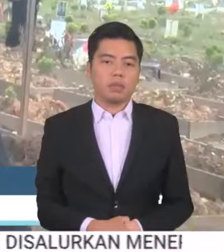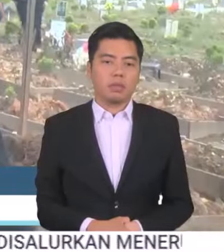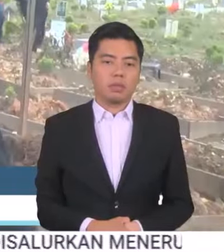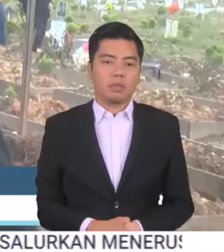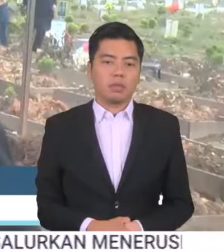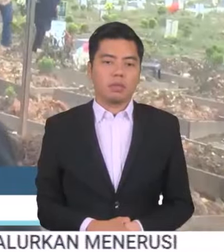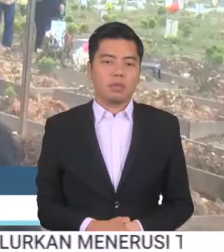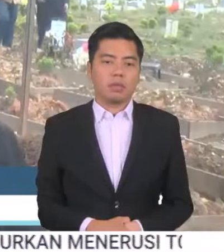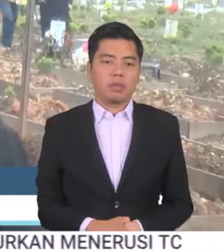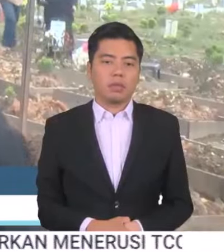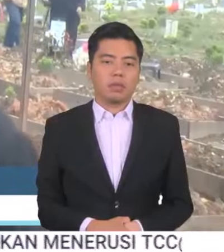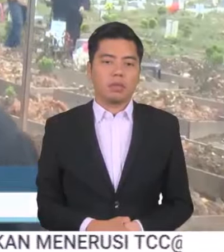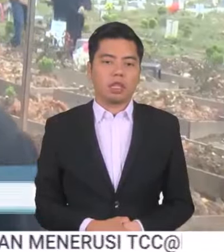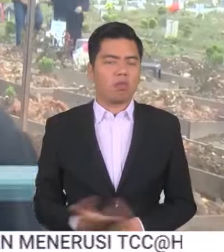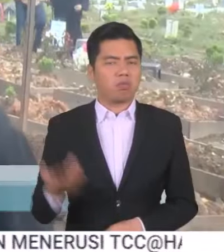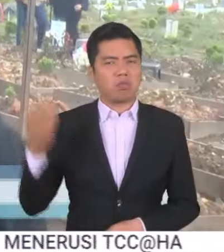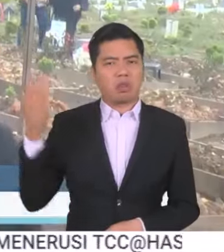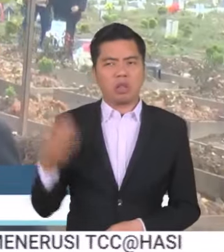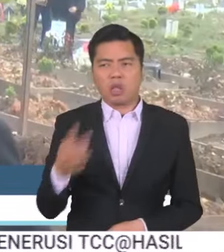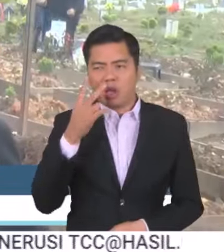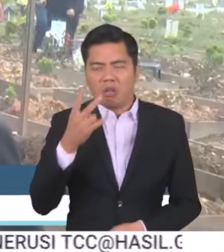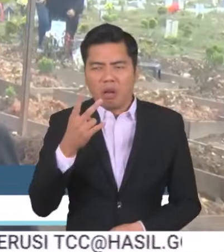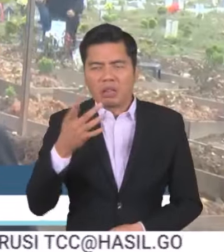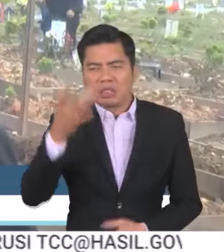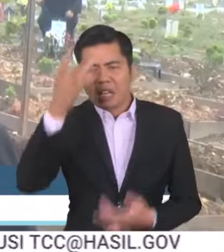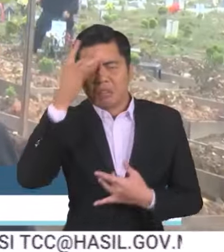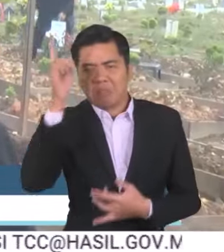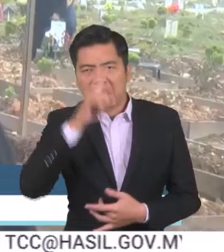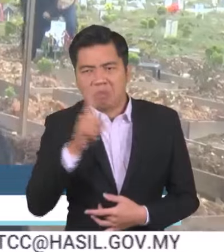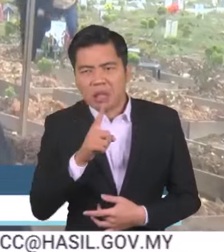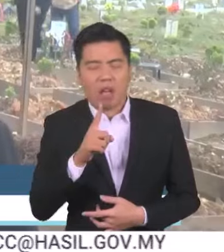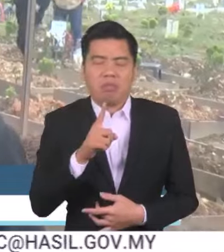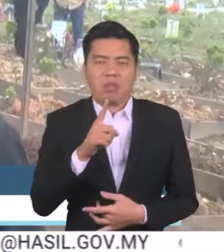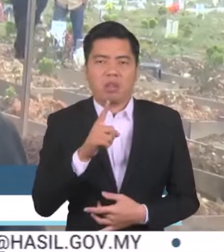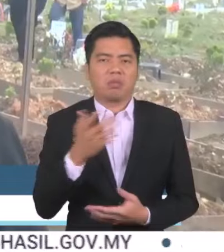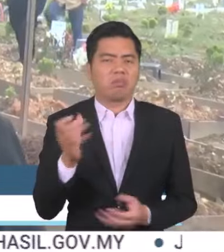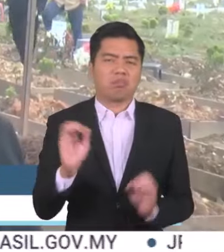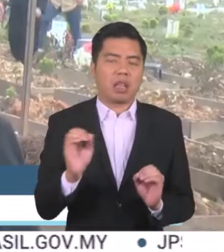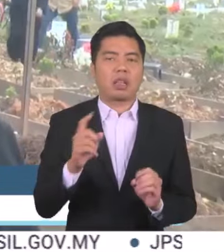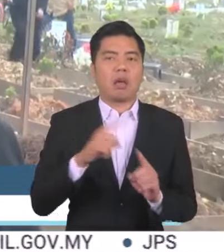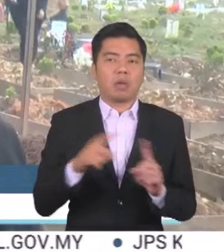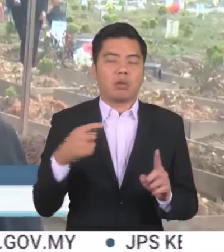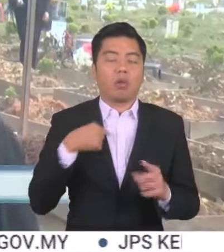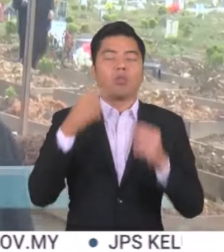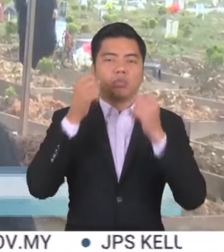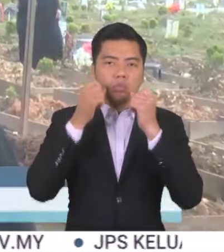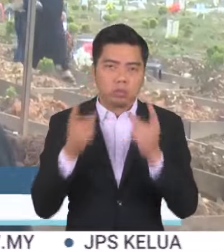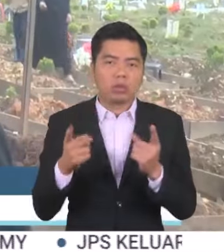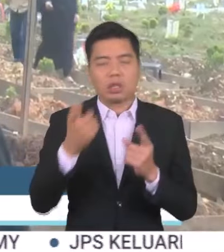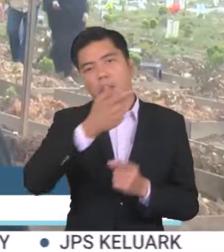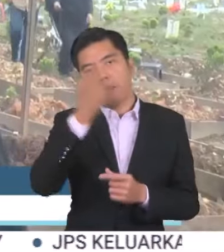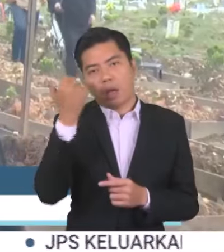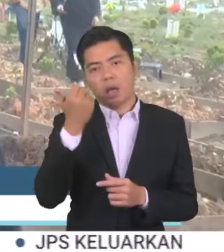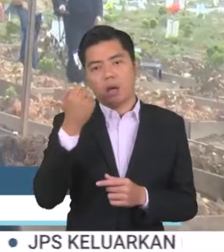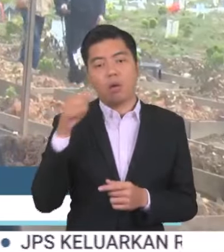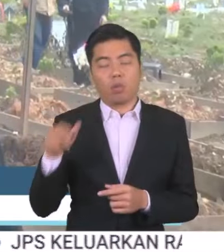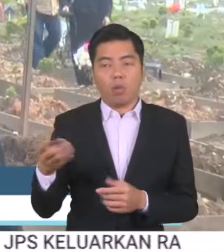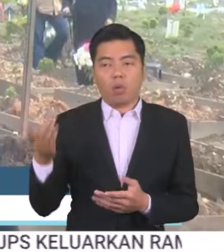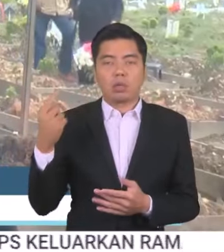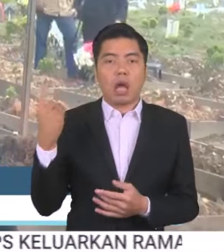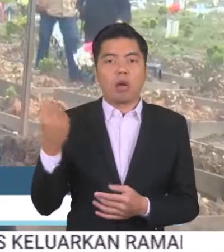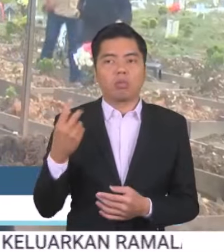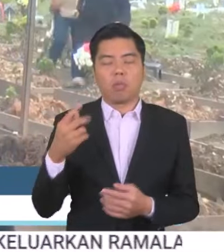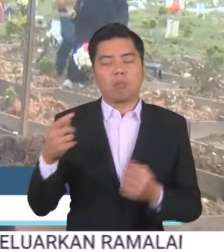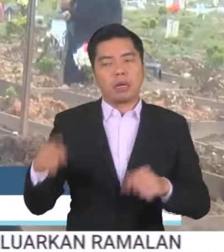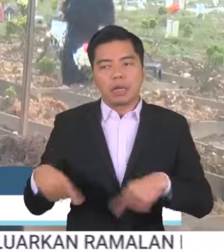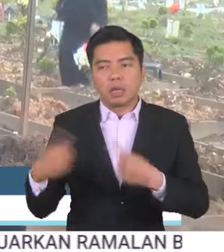Dia nak cakap sakit sangat tak adalah. Cuma bagi saya pun, saya memang terkejut. Memang saya terkejut. Because arwah pergi pun dengan